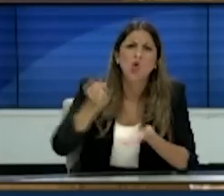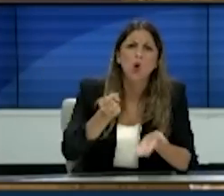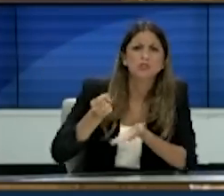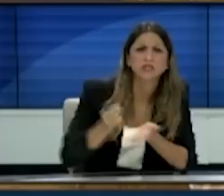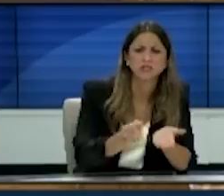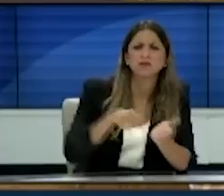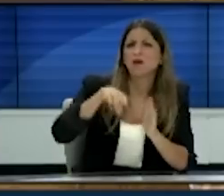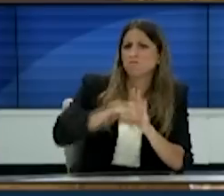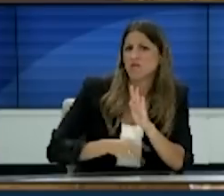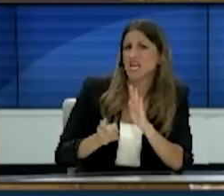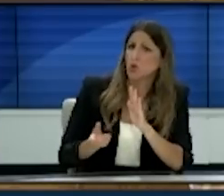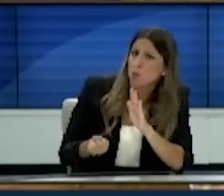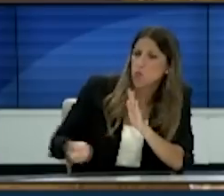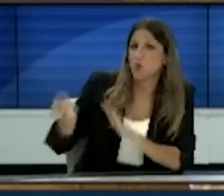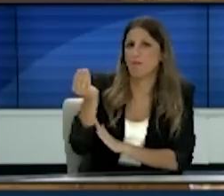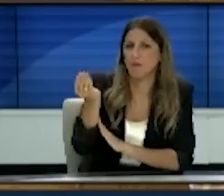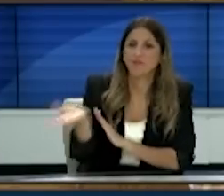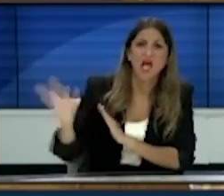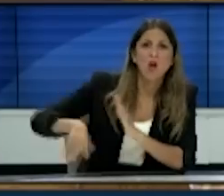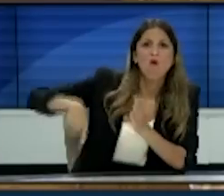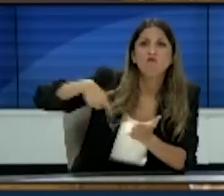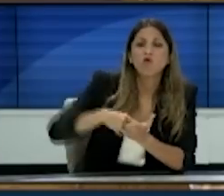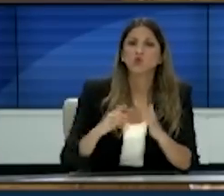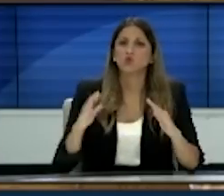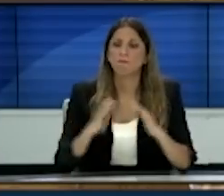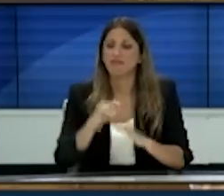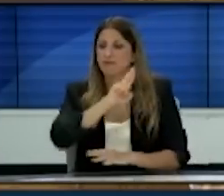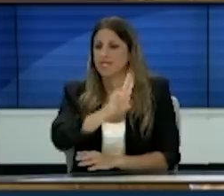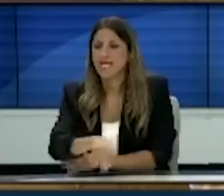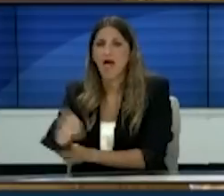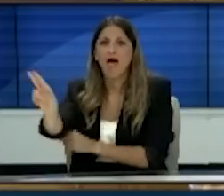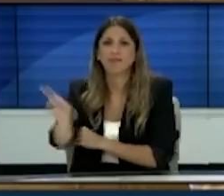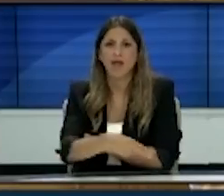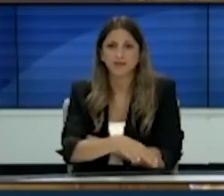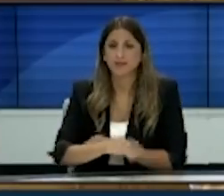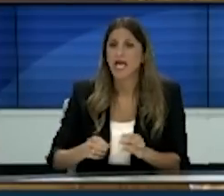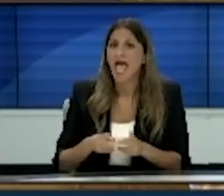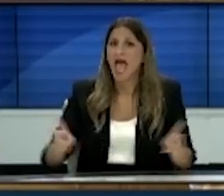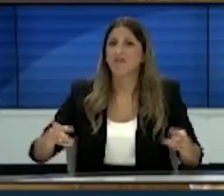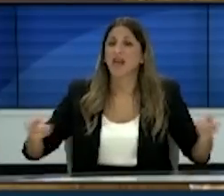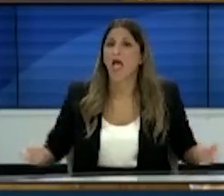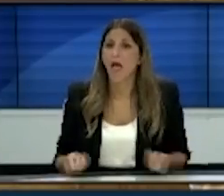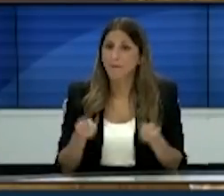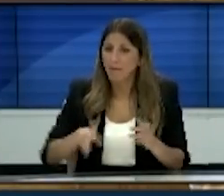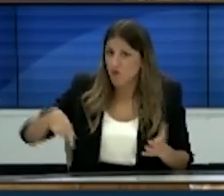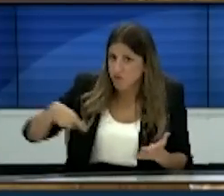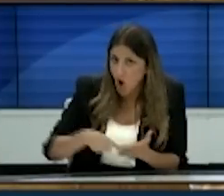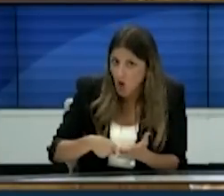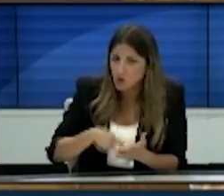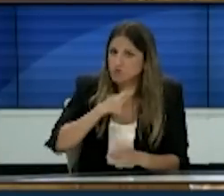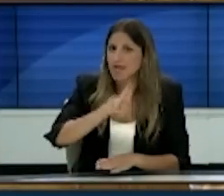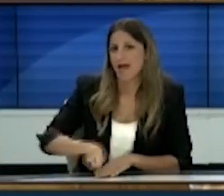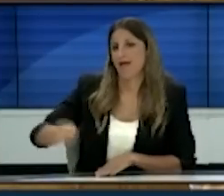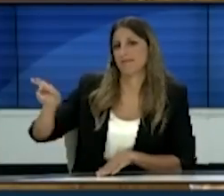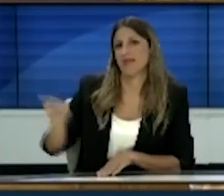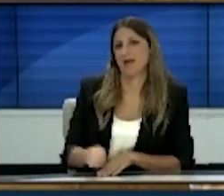δεν καταργήσεις τον ένφια για τα νοικοκυριά και του τέλους επιτιδεύματος για τους επαγγελματίες.